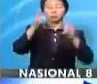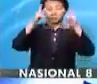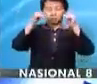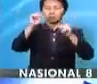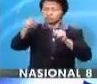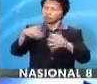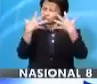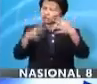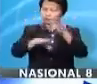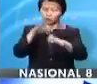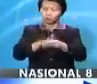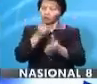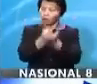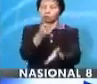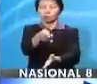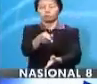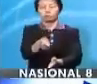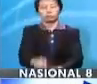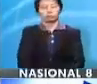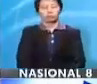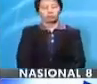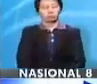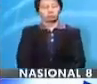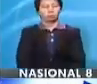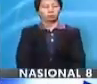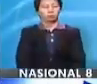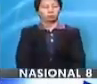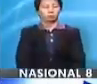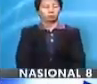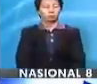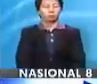perlu campur tangan dalam isu ini.